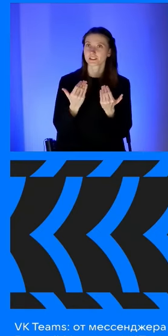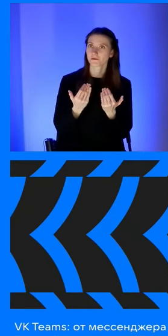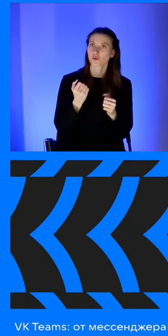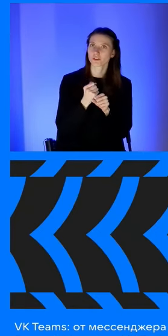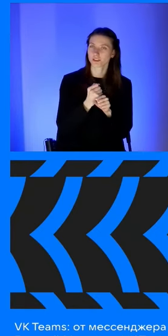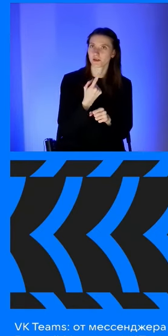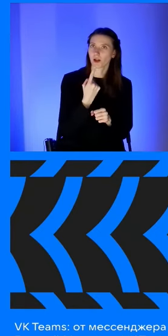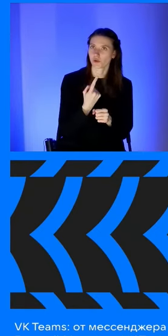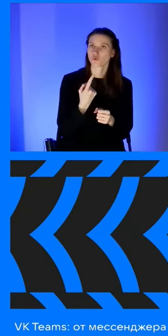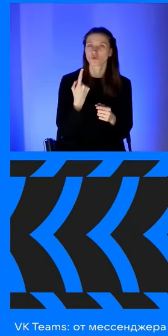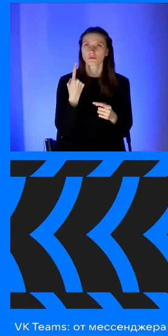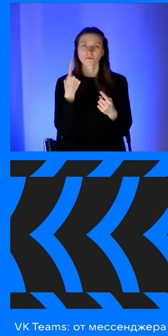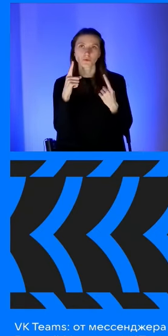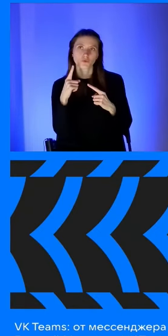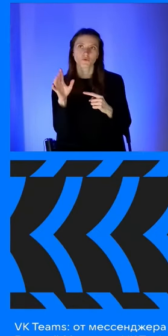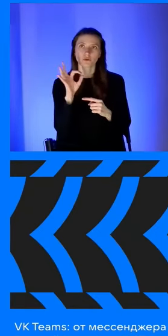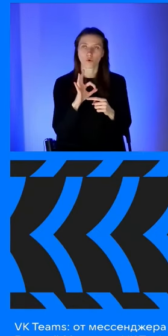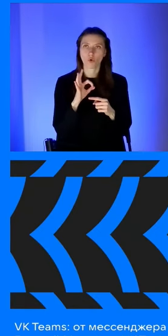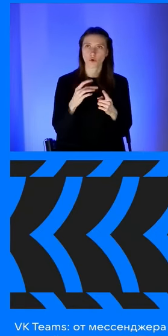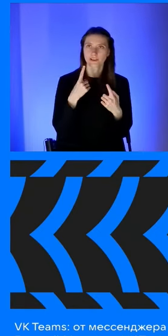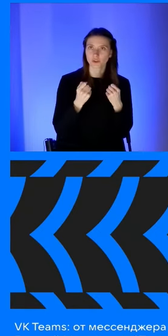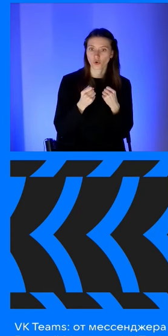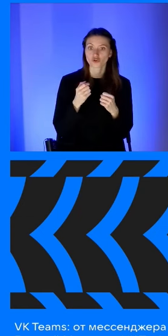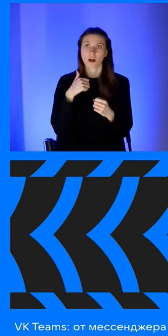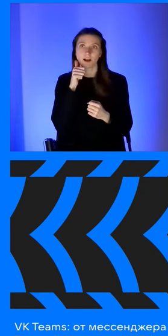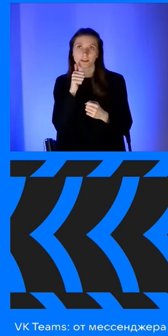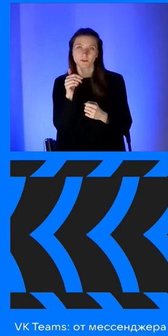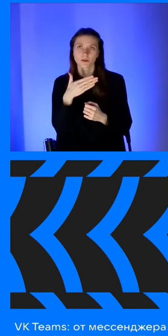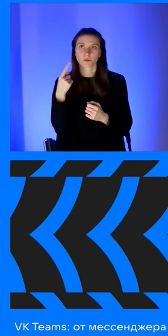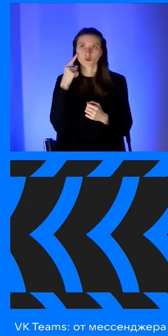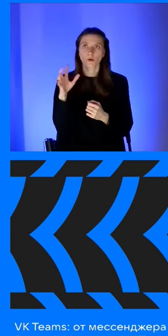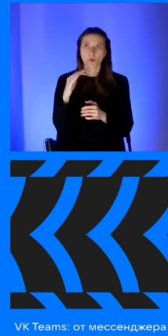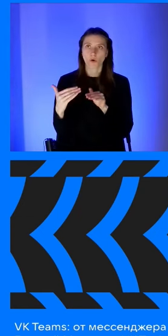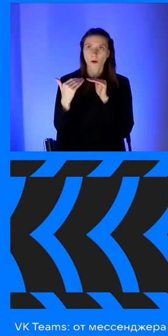выстраиваем коммуникацию и какие-то стыки прорабатываем между командами. И это нормально.